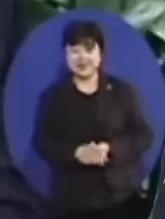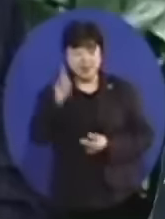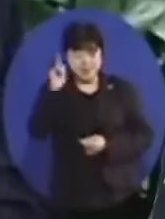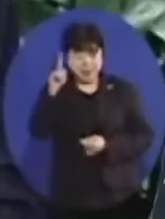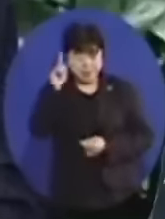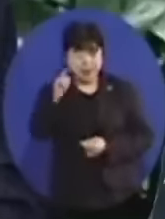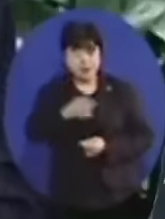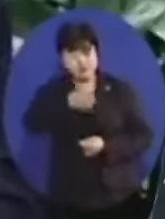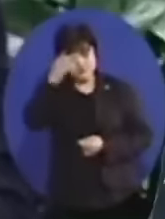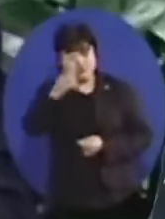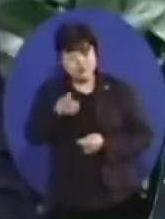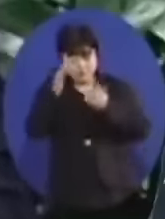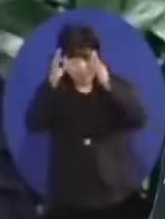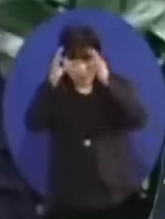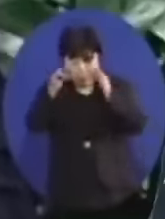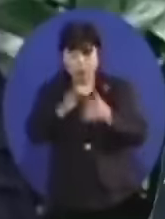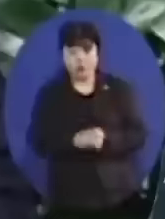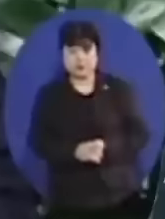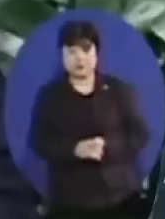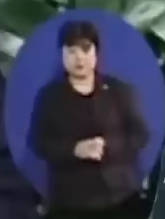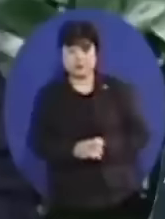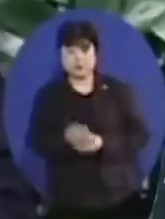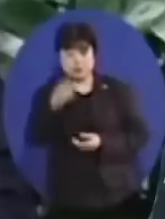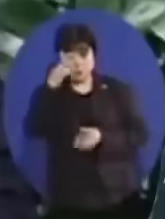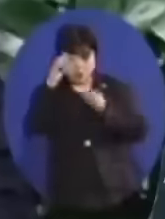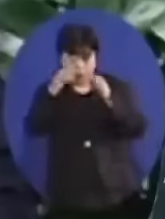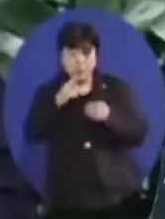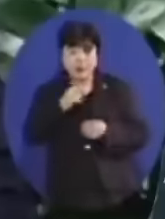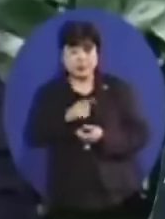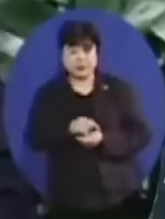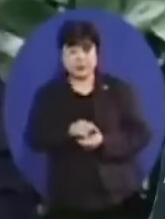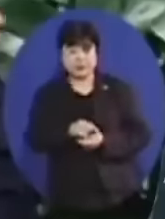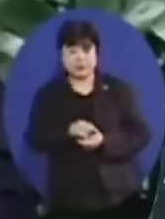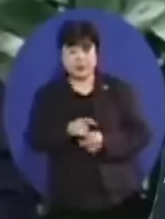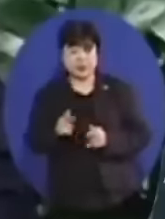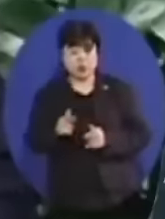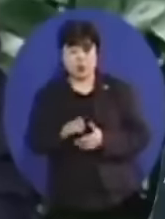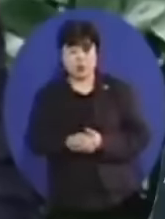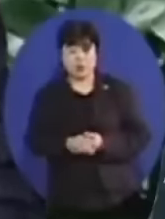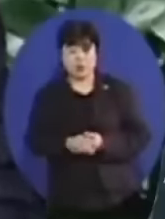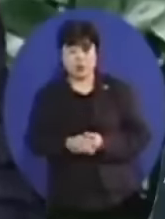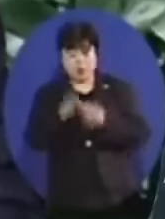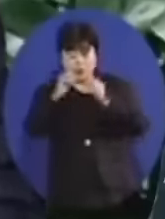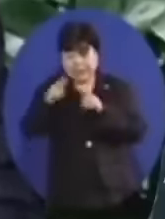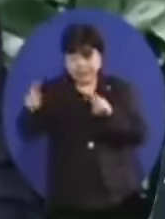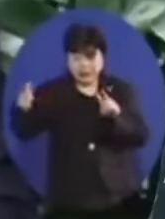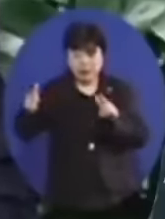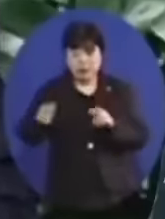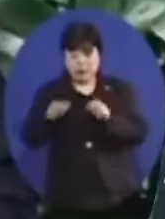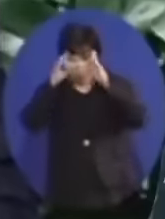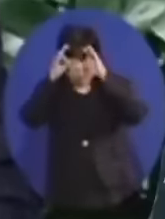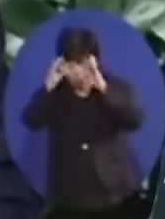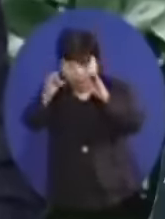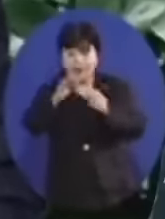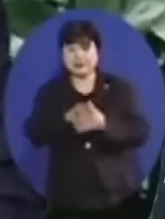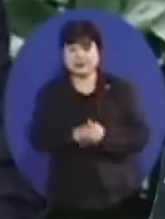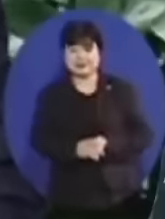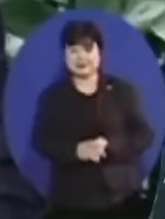매일매일 내 꿈을 바라본, 내 유신실에 눈에 보이는 것만 바라보면 보이는 것밖에 없어요. 눈에 보이지 않은 것을 바라보는